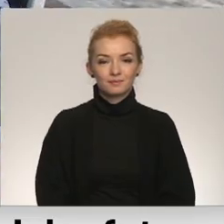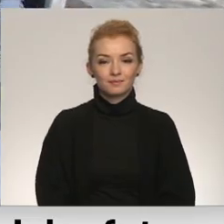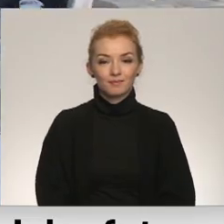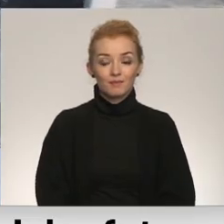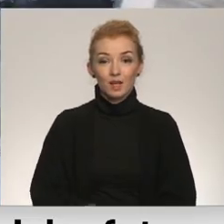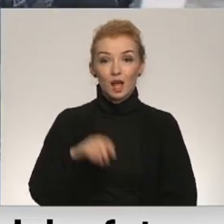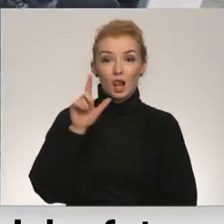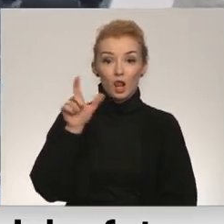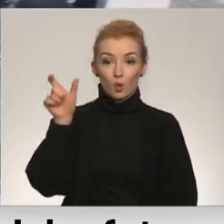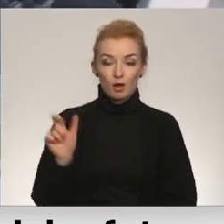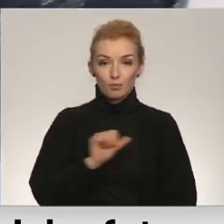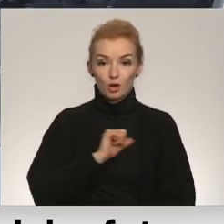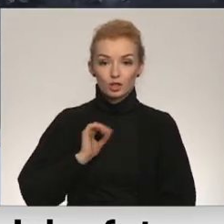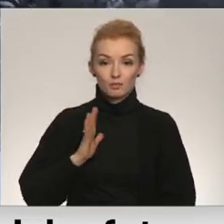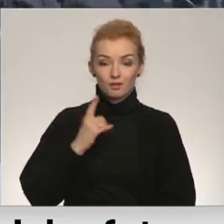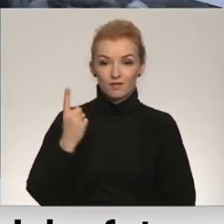Laumai bija viens gadiņš, kad